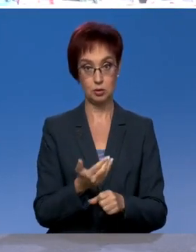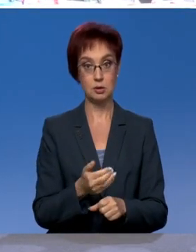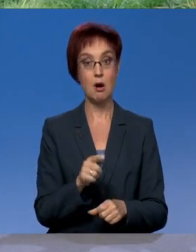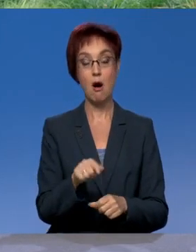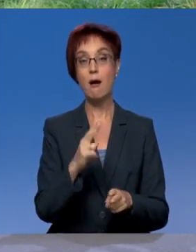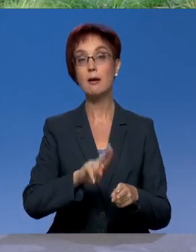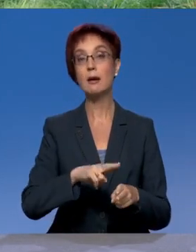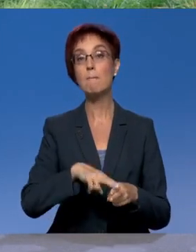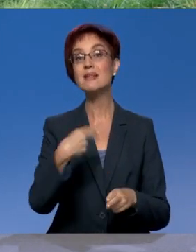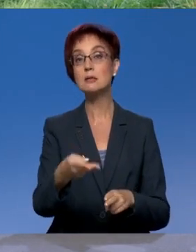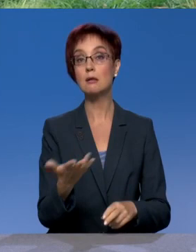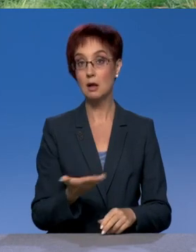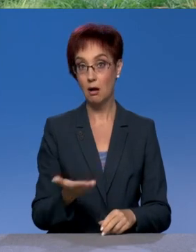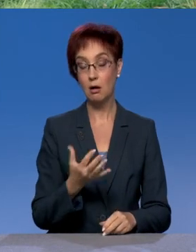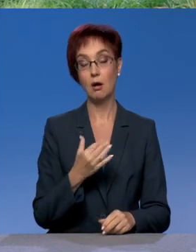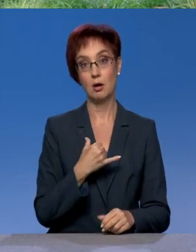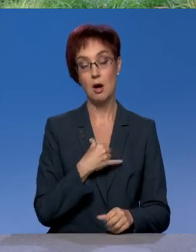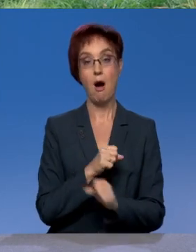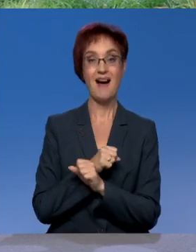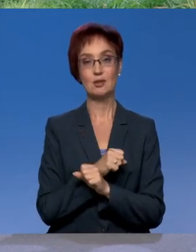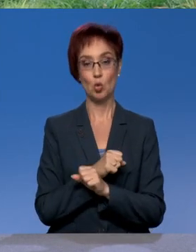просто. Наши работодатели компенсируют